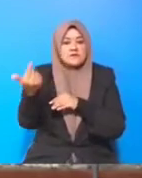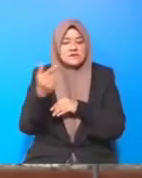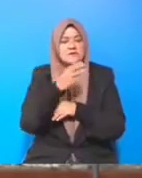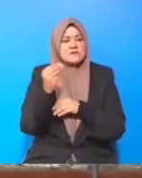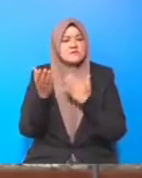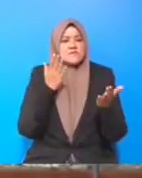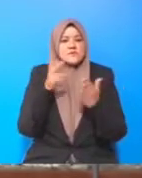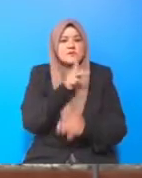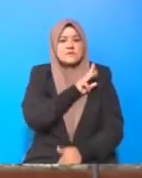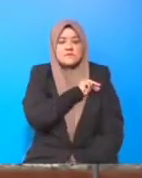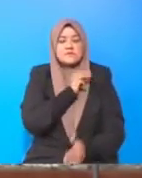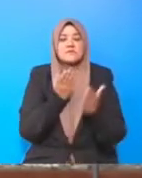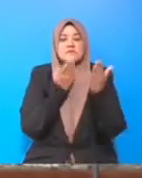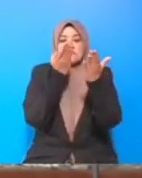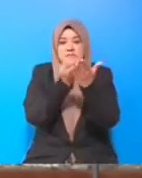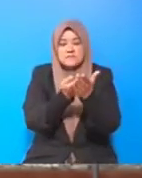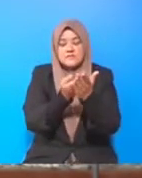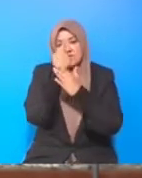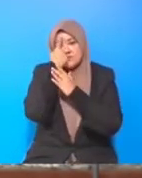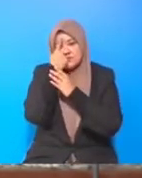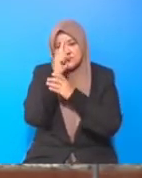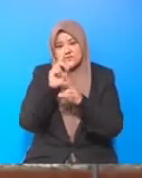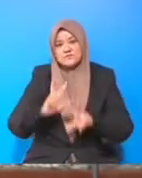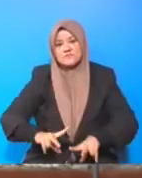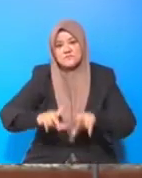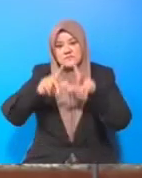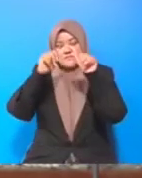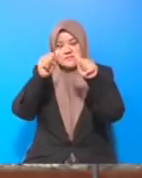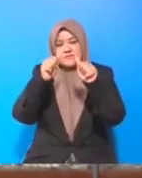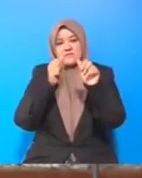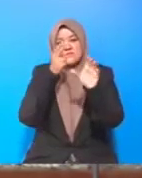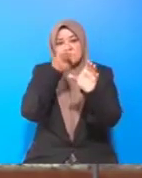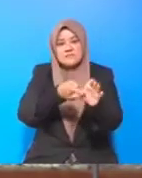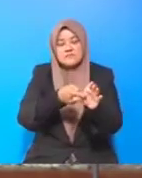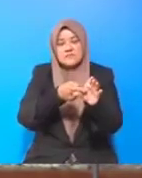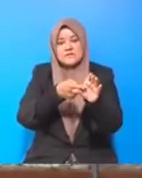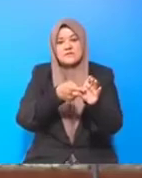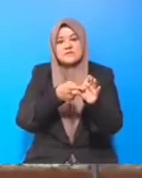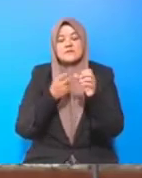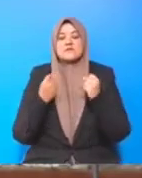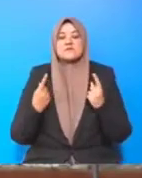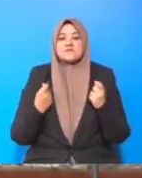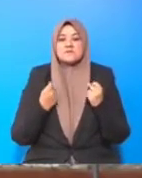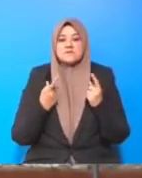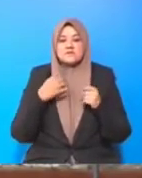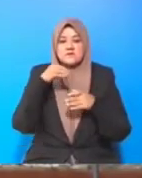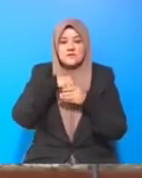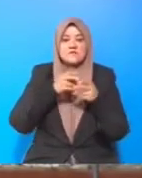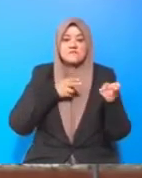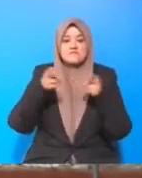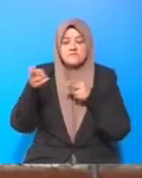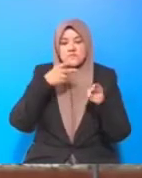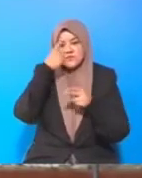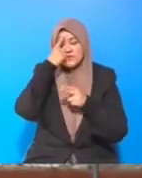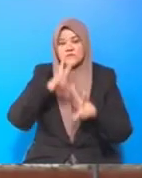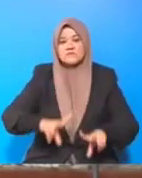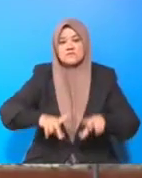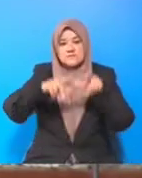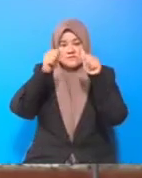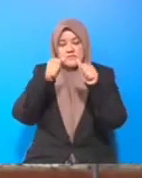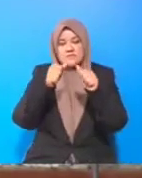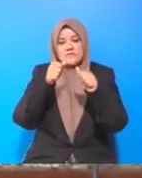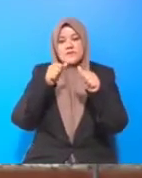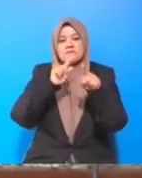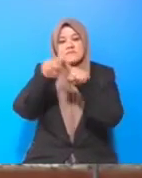dan Adakah Kementerian bercadang untuk meningkatkan penglibatan sektor swasta dalam usaha menambah waisy